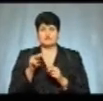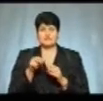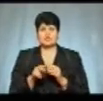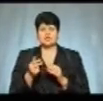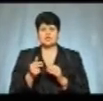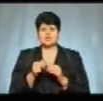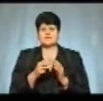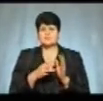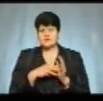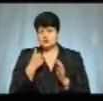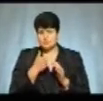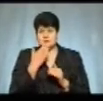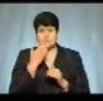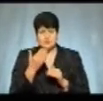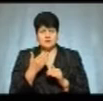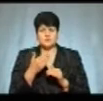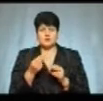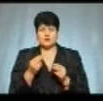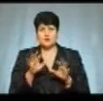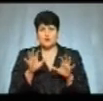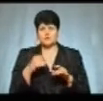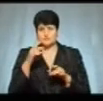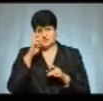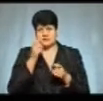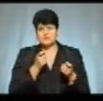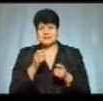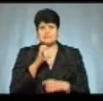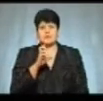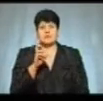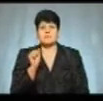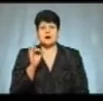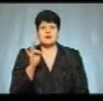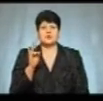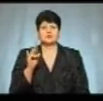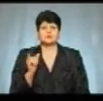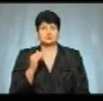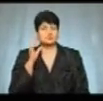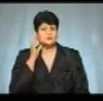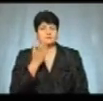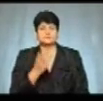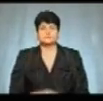з цими коштами, ми запитали сьогодні голову Тернопільської обласної державної адміністрації Степана Барну. Давайте почуємо, що він каже.